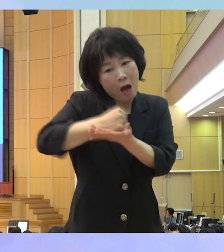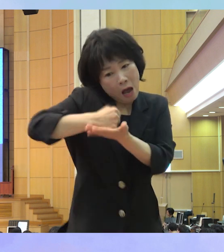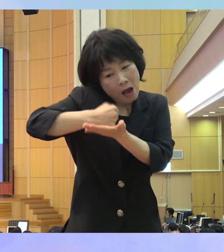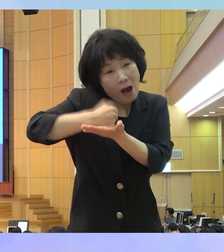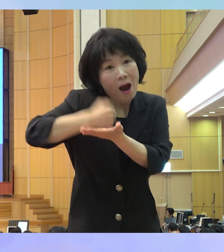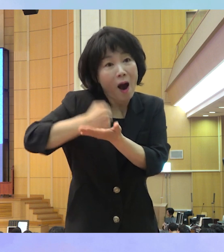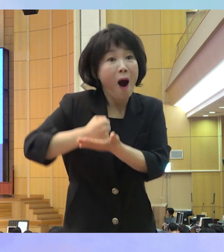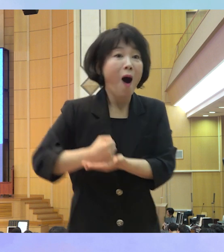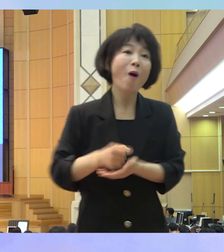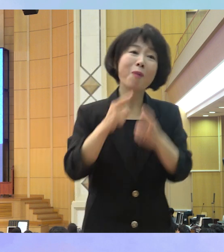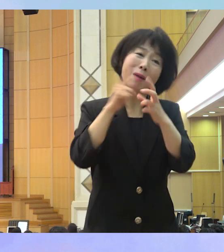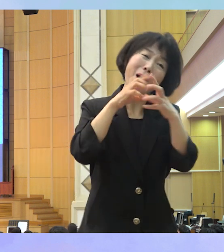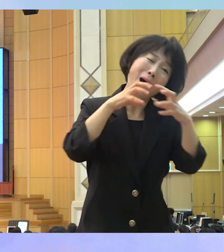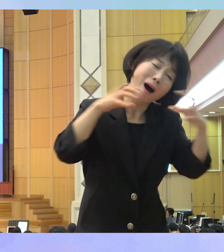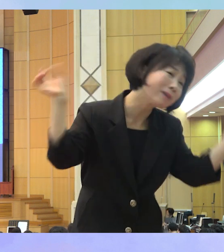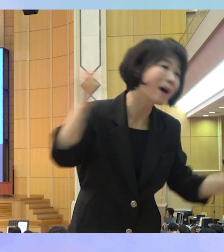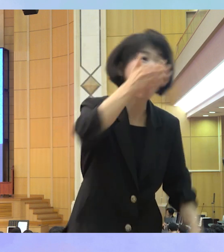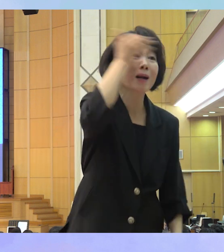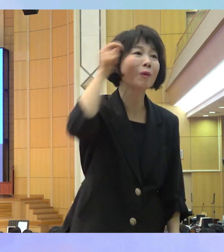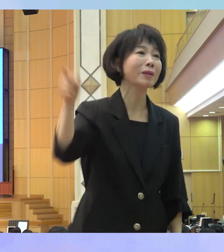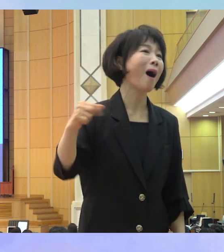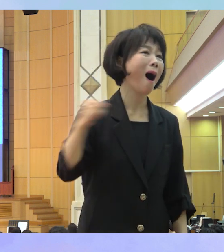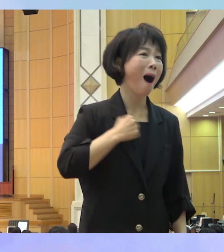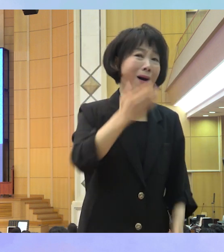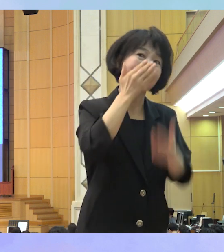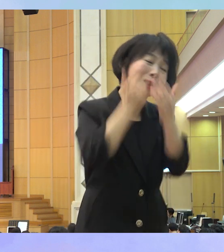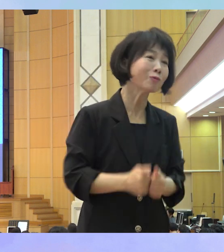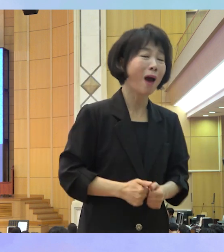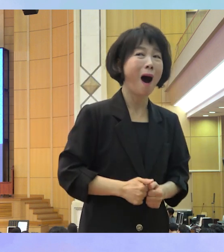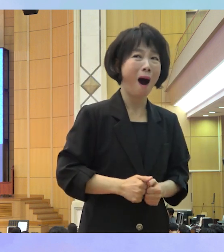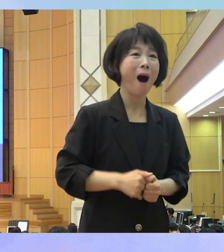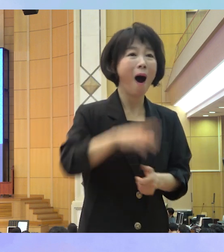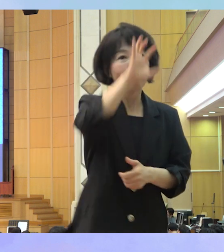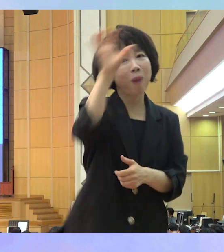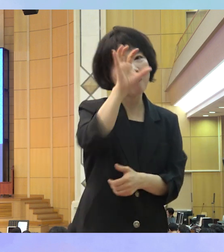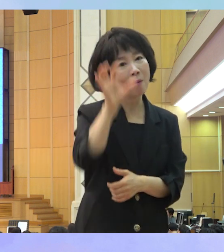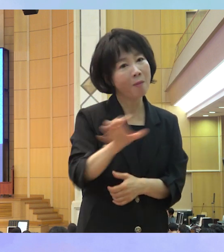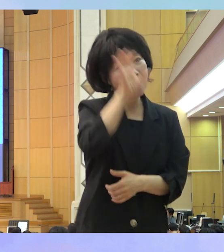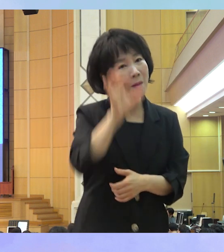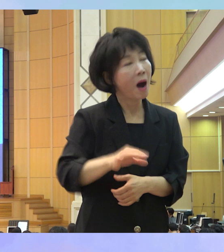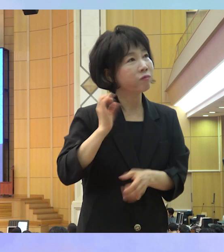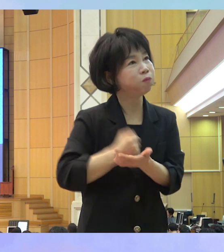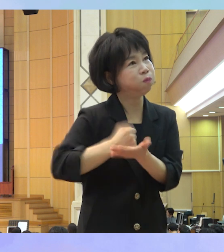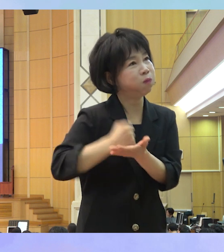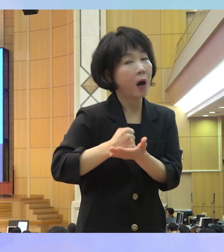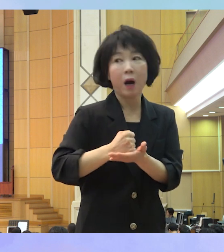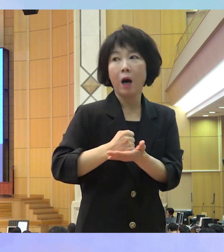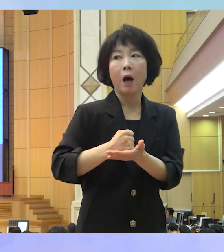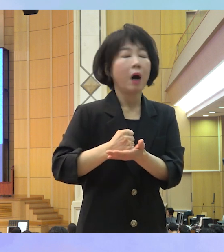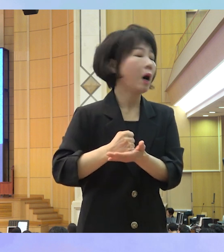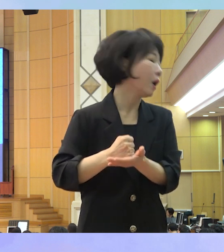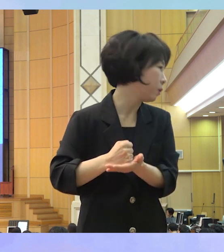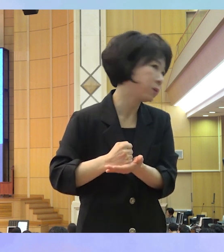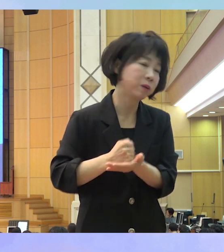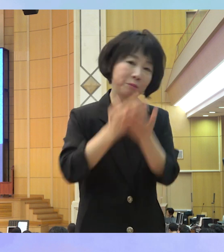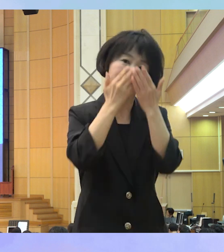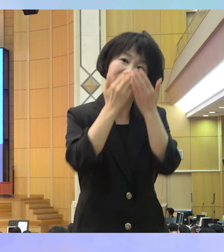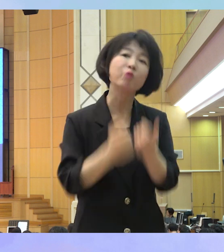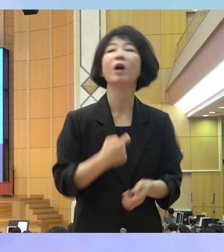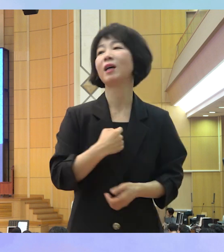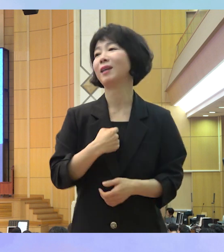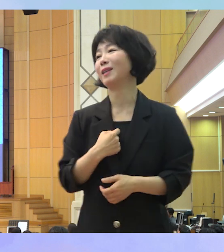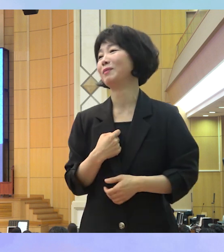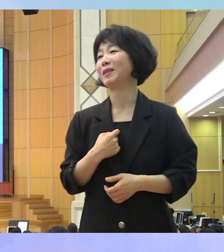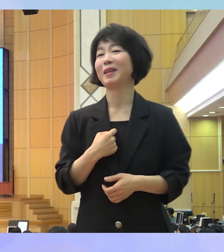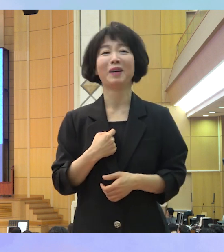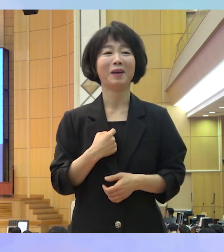밥 다 먹었나 안 먹었나 옆에서 보고 계셔. 그럼 다 먹었으면 또 일로 오라고는 안 하셔. 예의가 있으신 분이라 일로